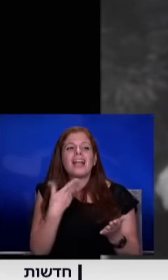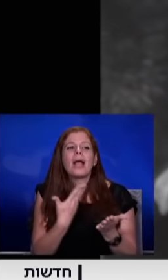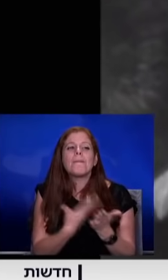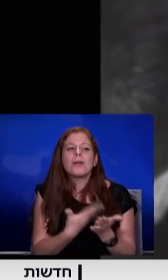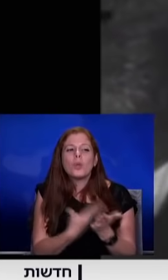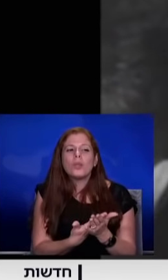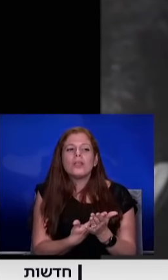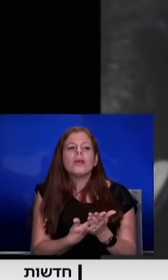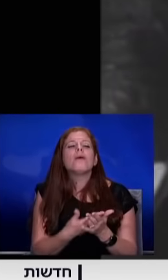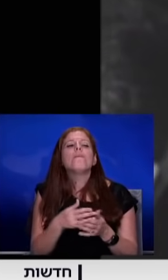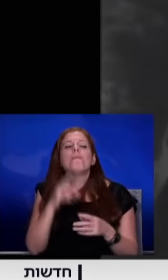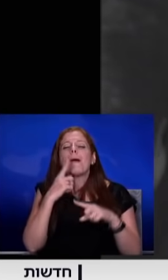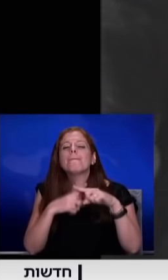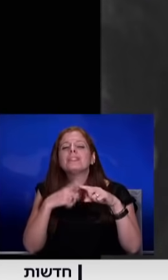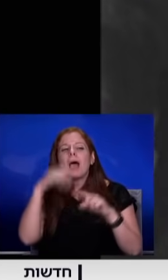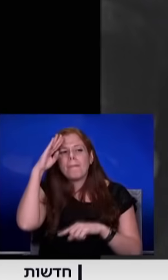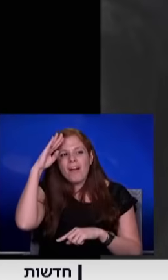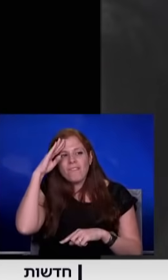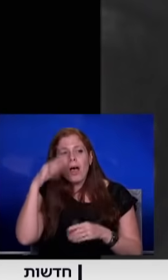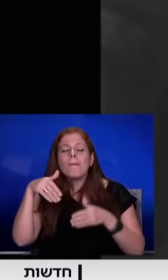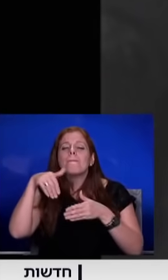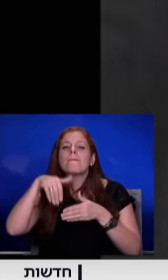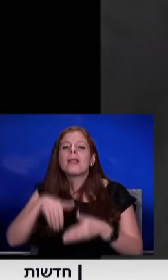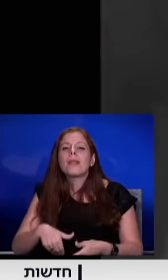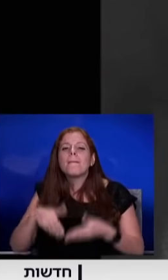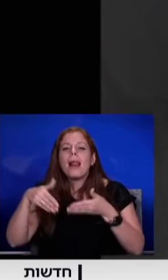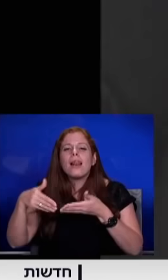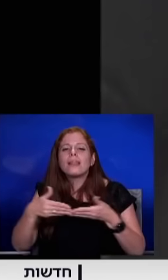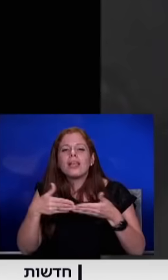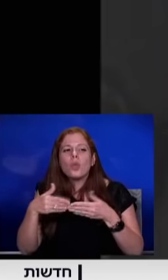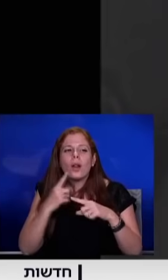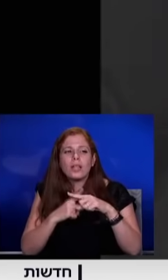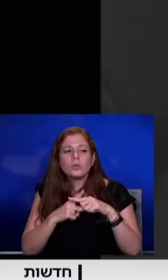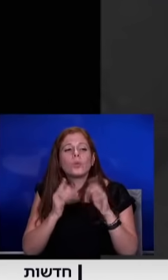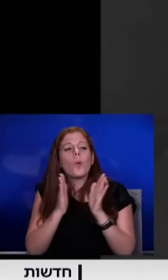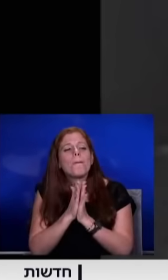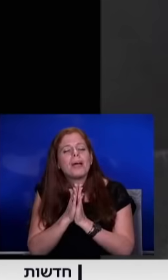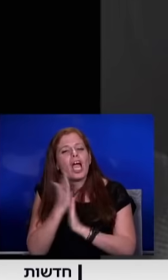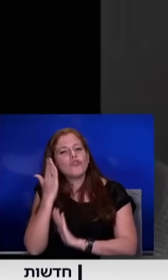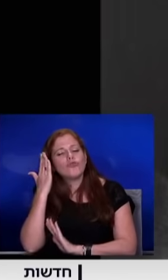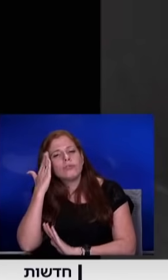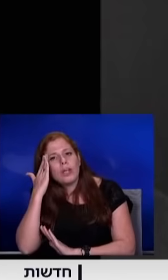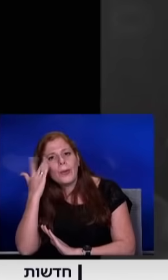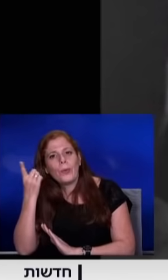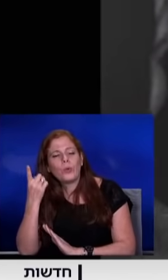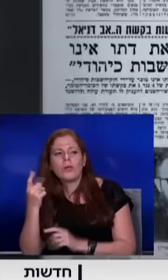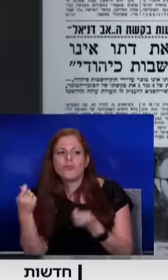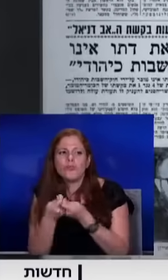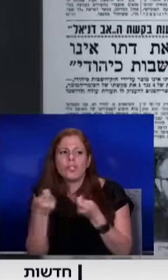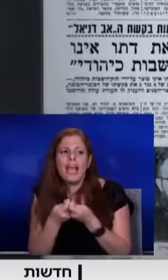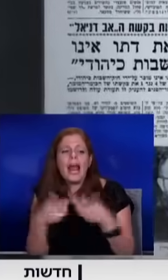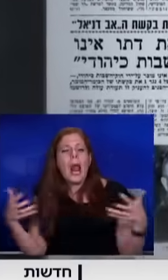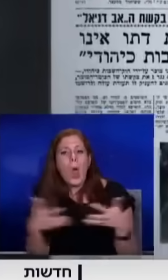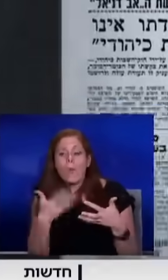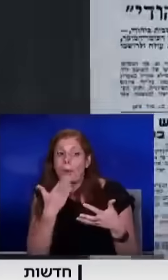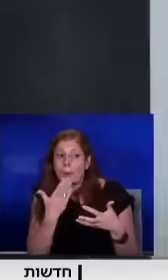במנזר סטלה מריס בחיפה, מטביל תינוק לנצרות. הוא ביקש הכרה במסגרת חוק השבות, כמי שמשתייך ללאום היהודי,